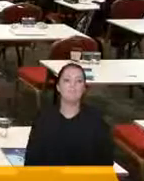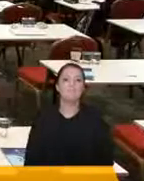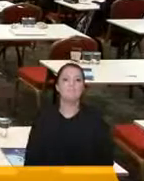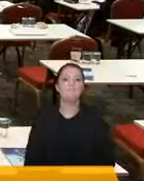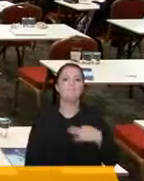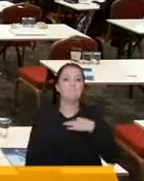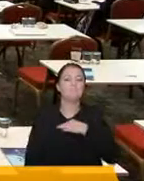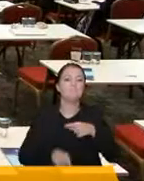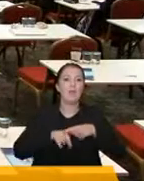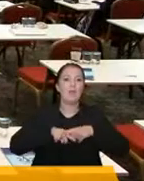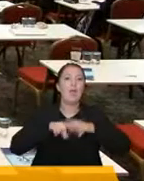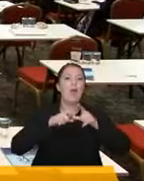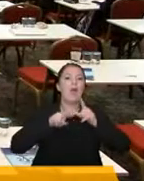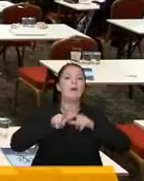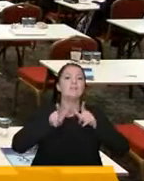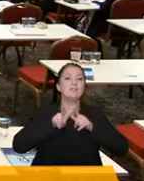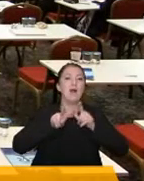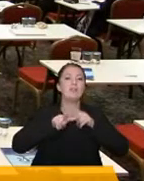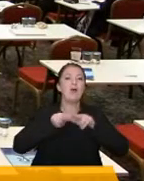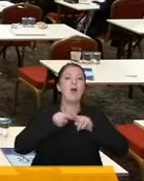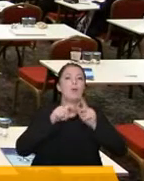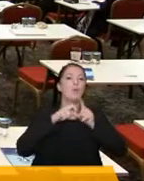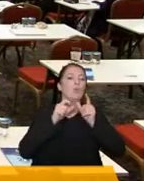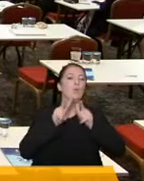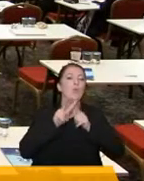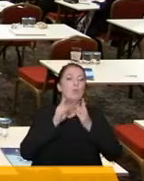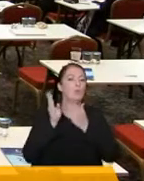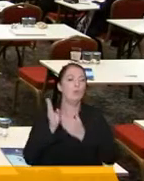Sayın Hasan Akgün, buyurun.